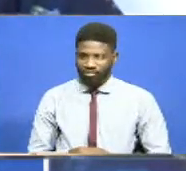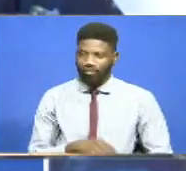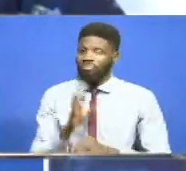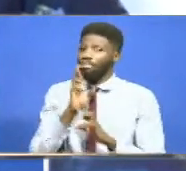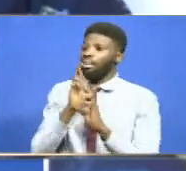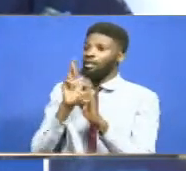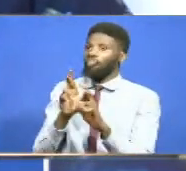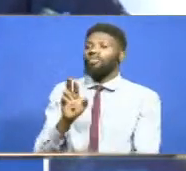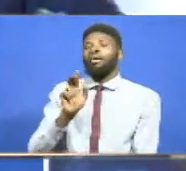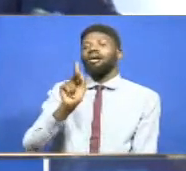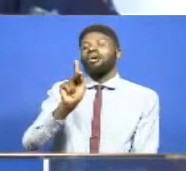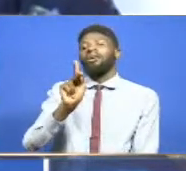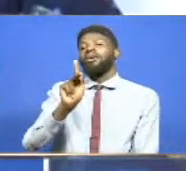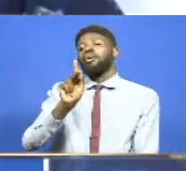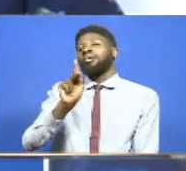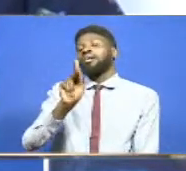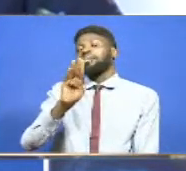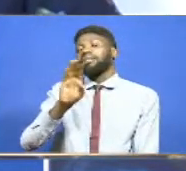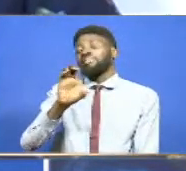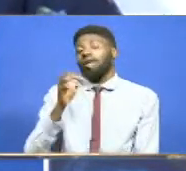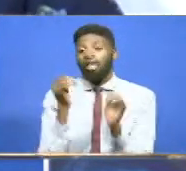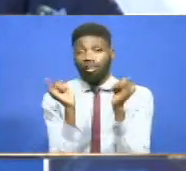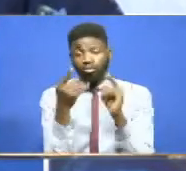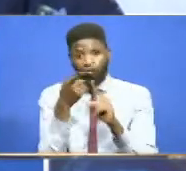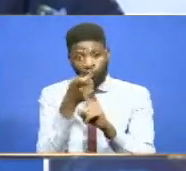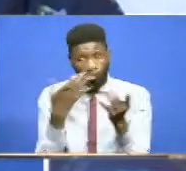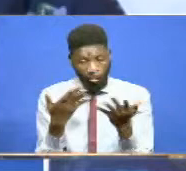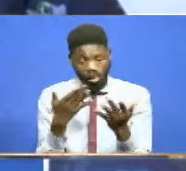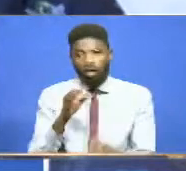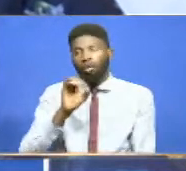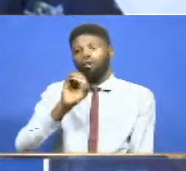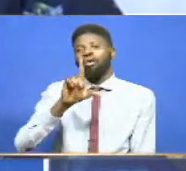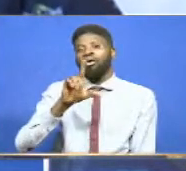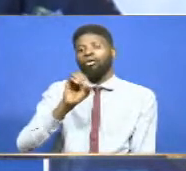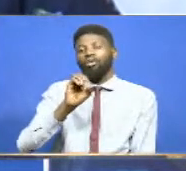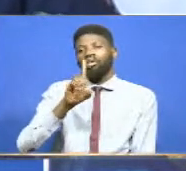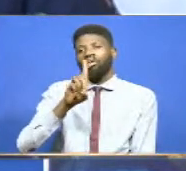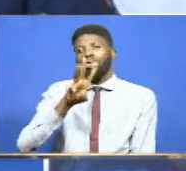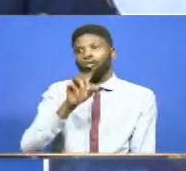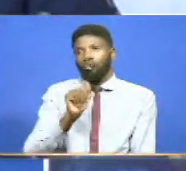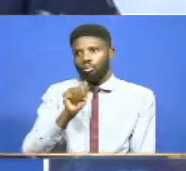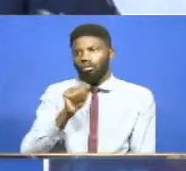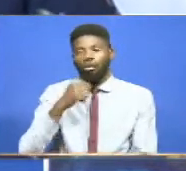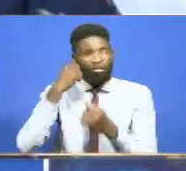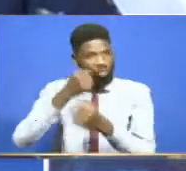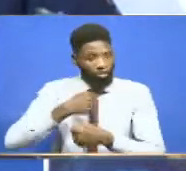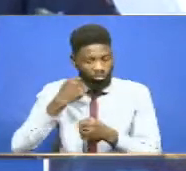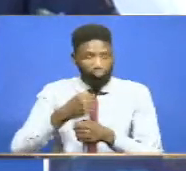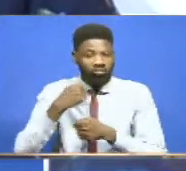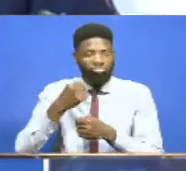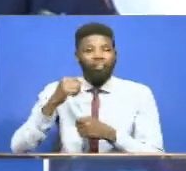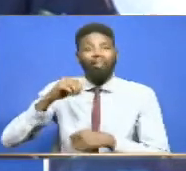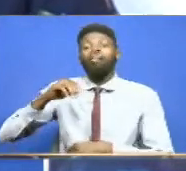Nikiripotia Darubini ya Channel 1 kutoka Ololwa Ngong, kaunti ya Kajiado.